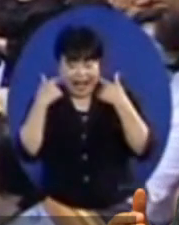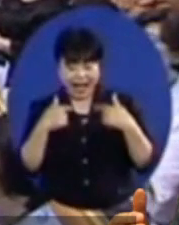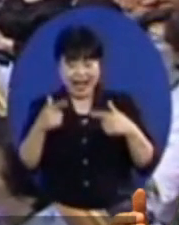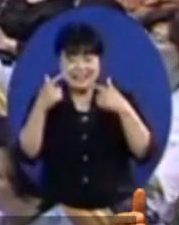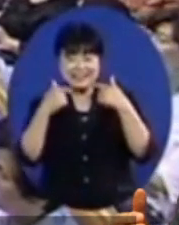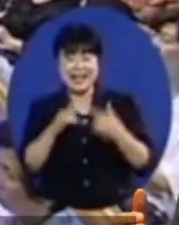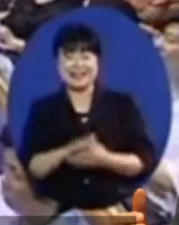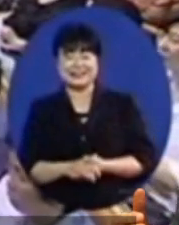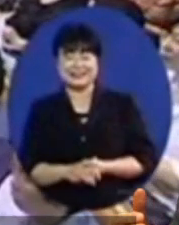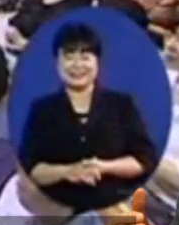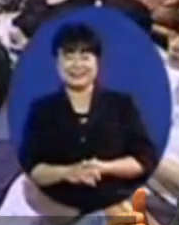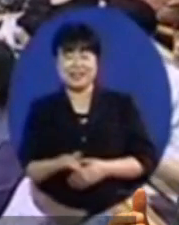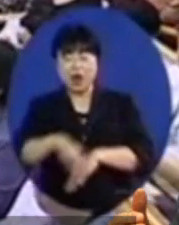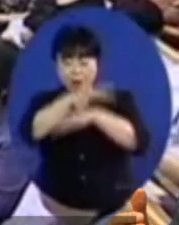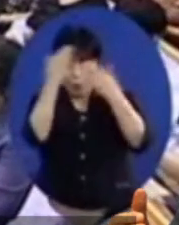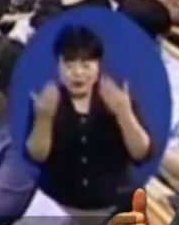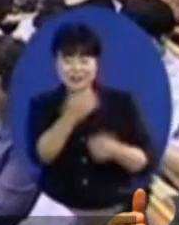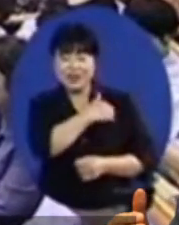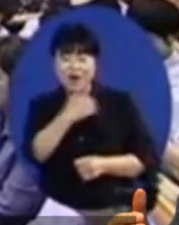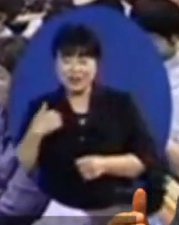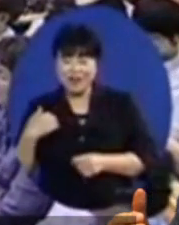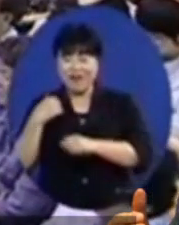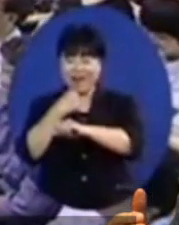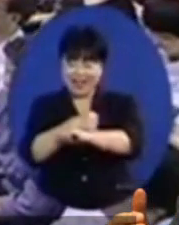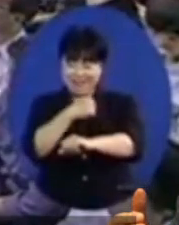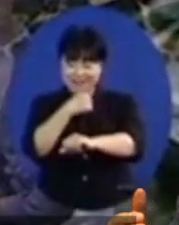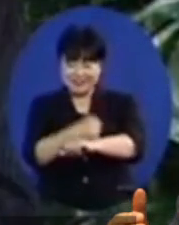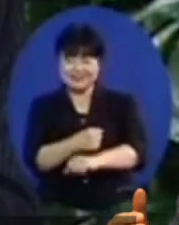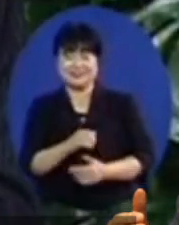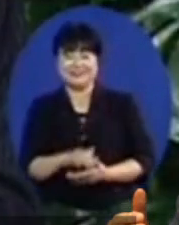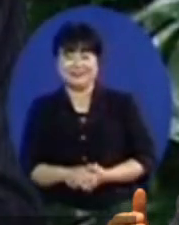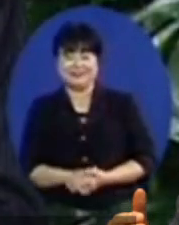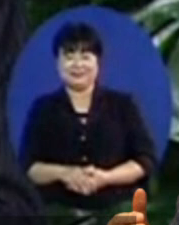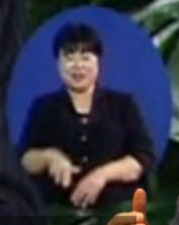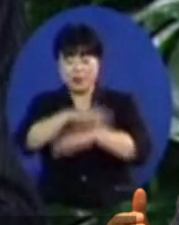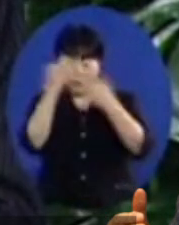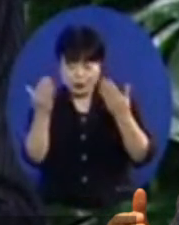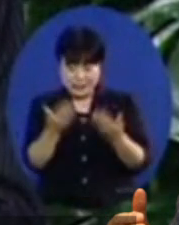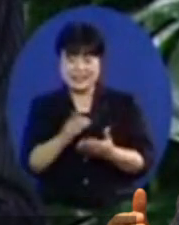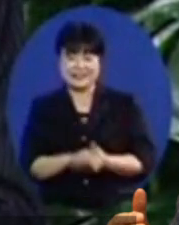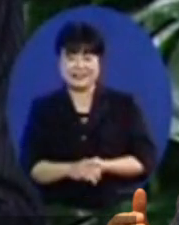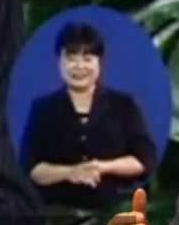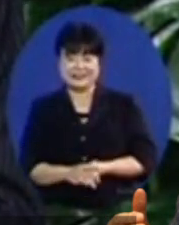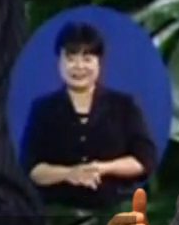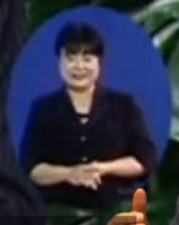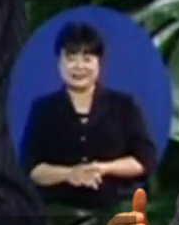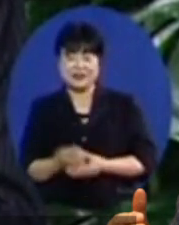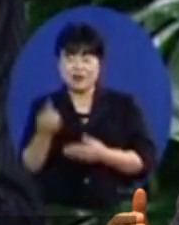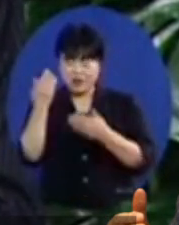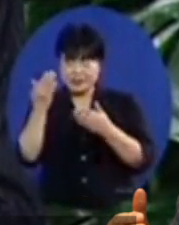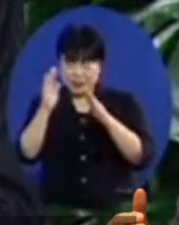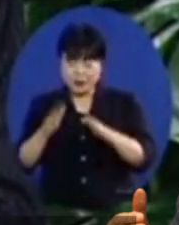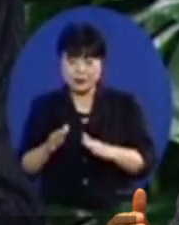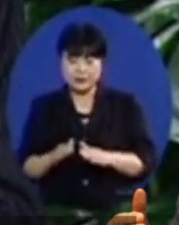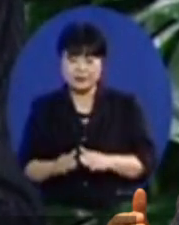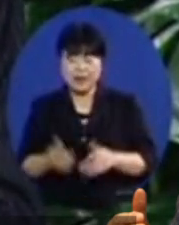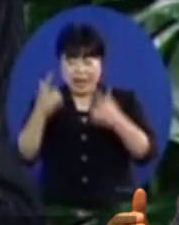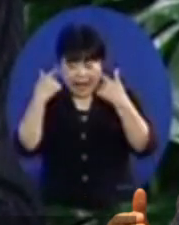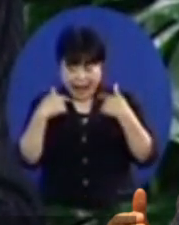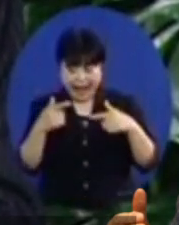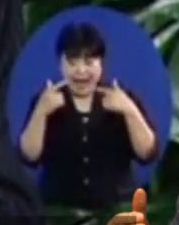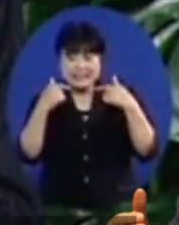항상 모든 것이 능력하여 모든 일입니다. 어제 오늘만 아니라